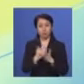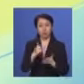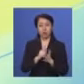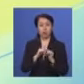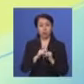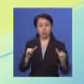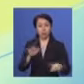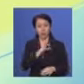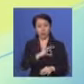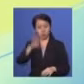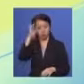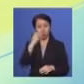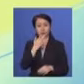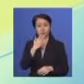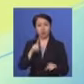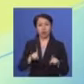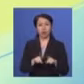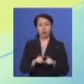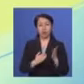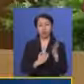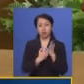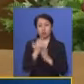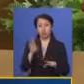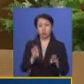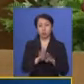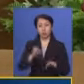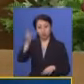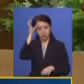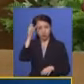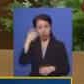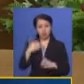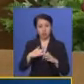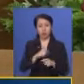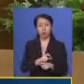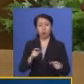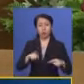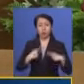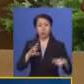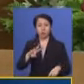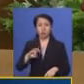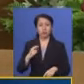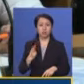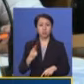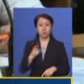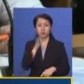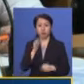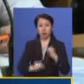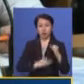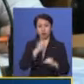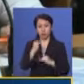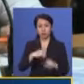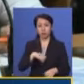статус и расширить использование государственного языка, а также поднять уровень знания среди людей других национальностей. В